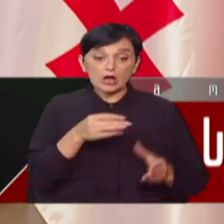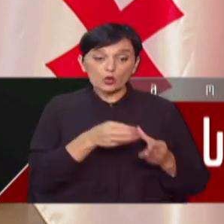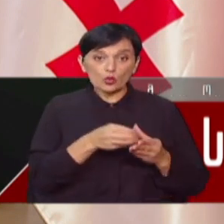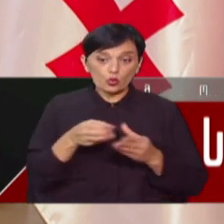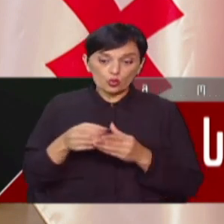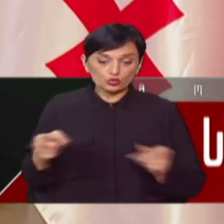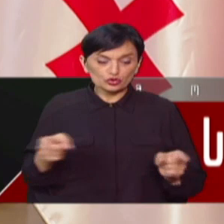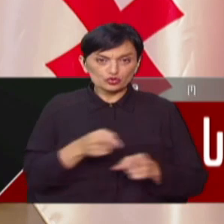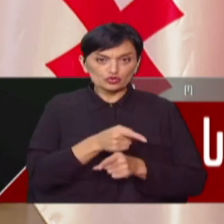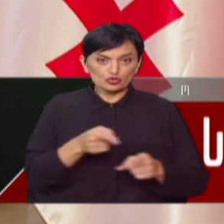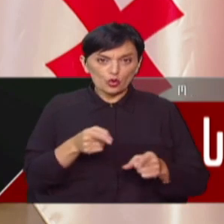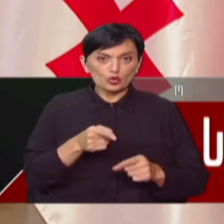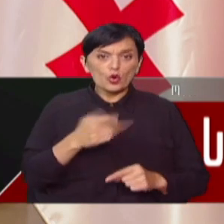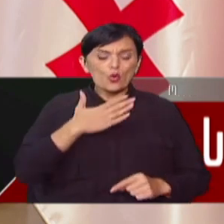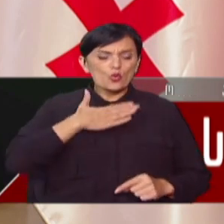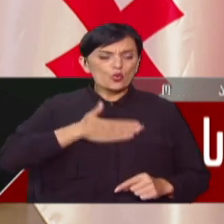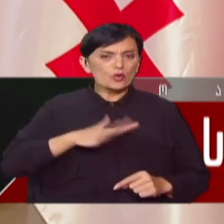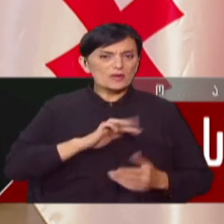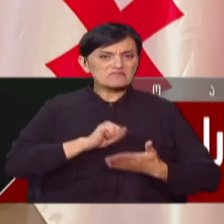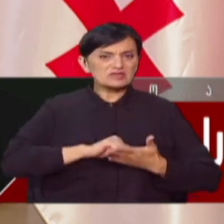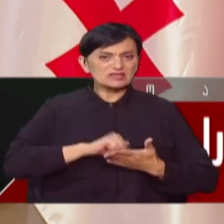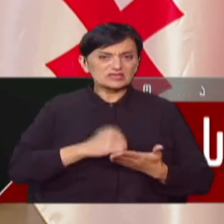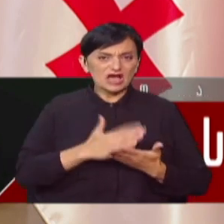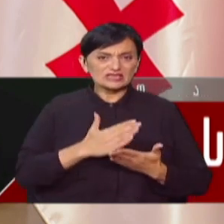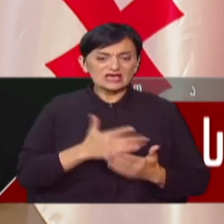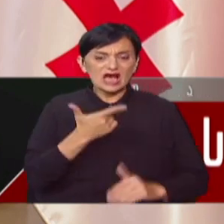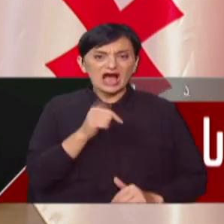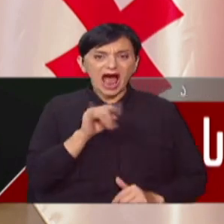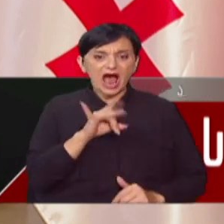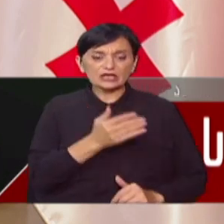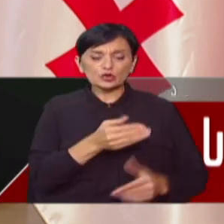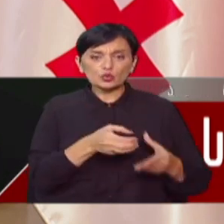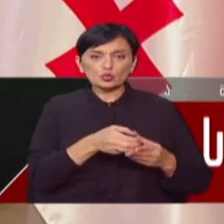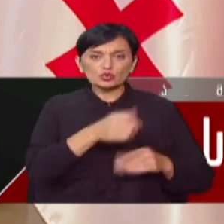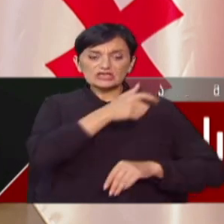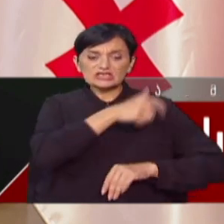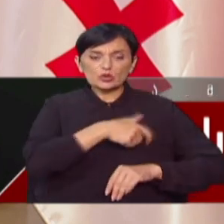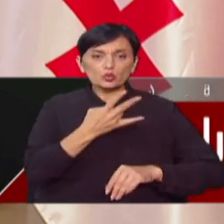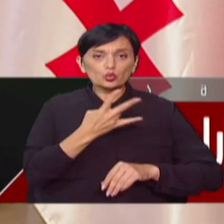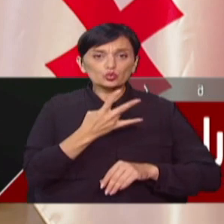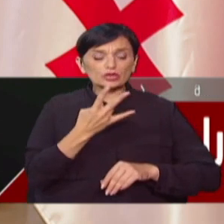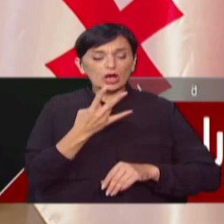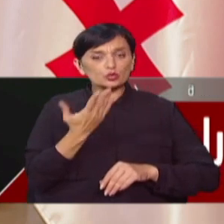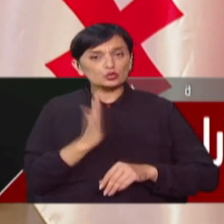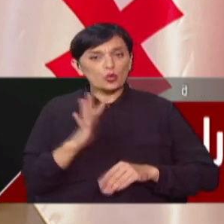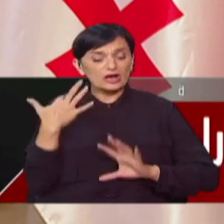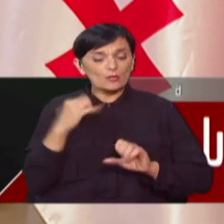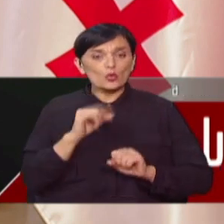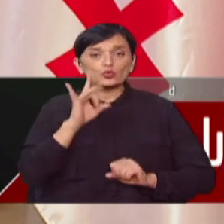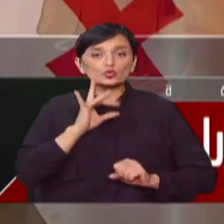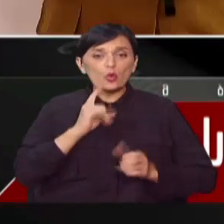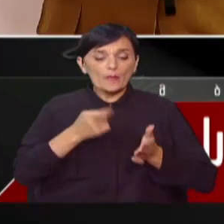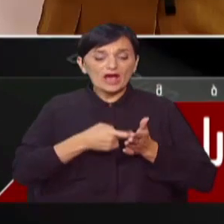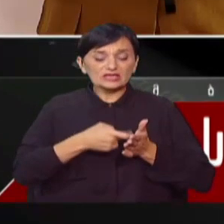შორის, მათ შორის უკმაყოფილების მიზეზი არის ის, გიორგი გახარიას გუნდის წევრებმა უნდა დაუჭირონ თუ არა მხარი დროებითი